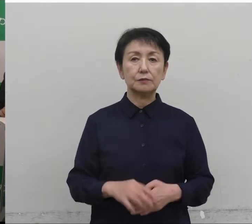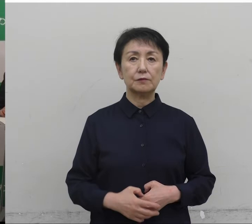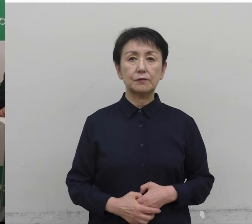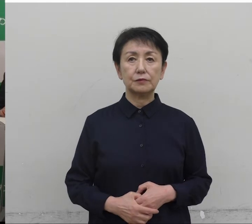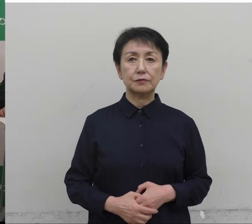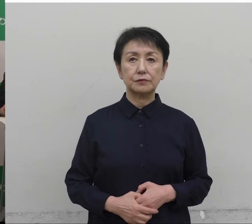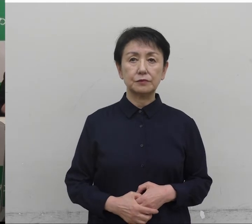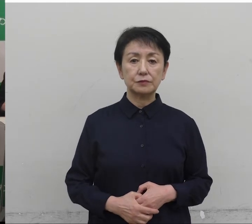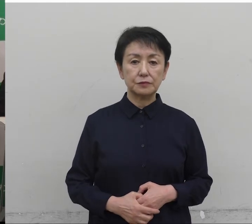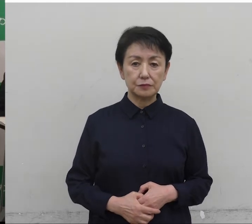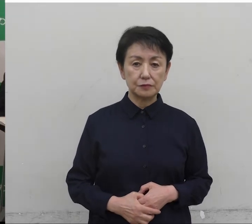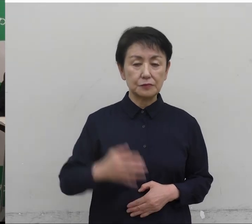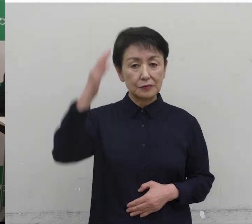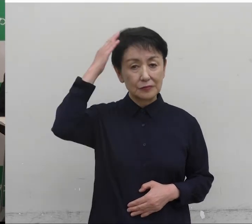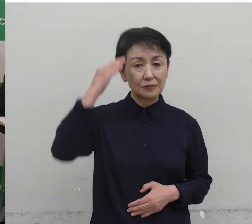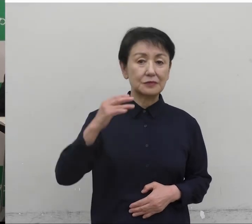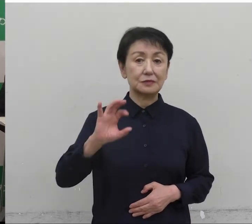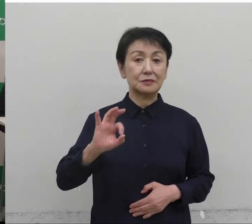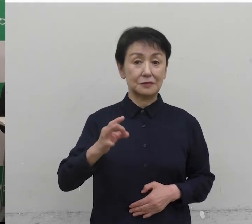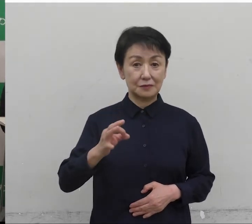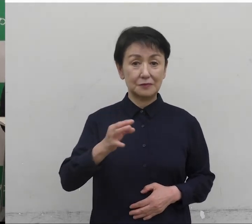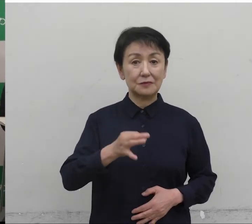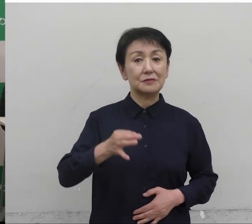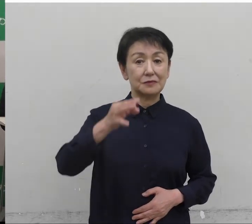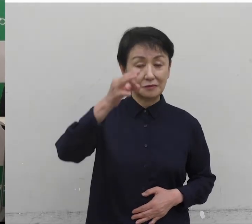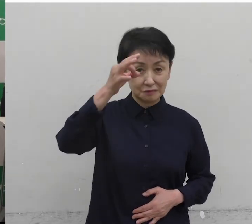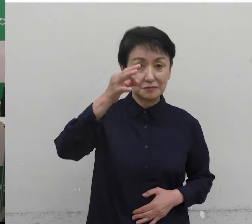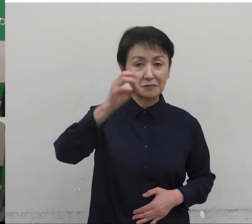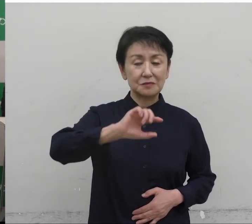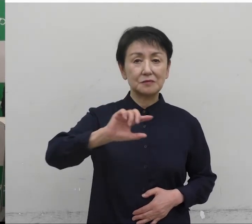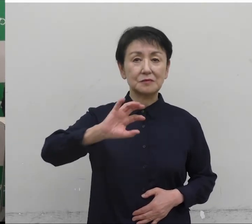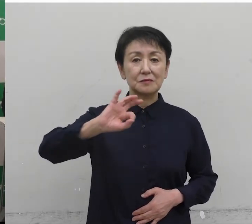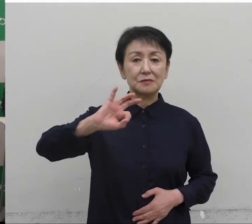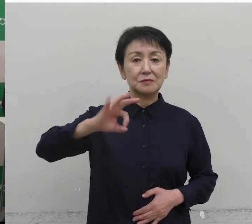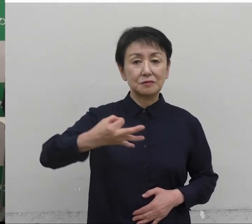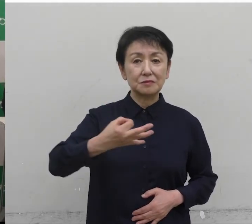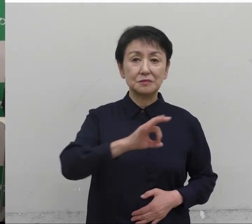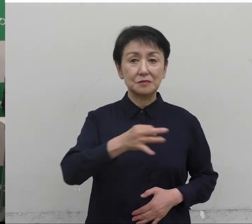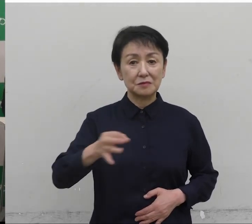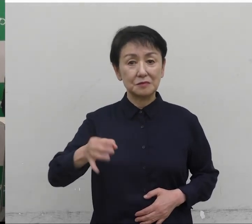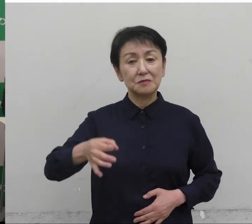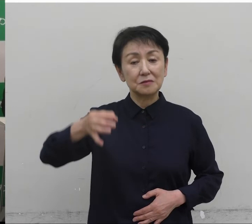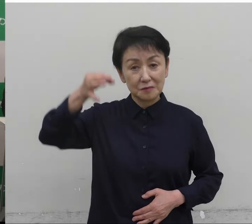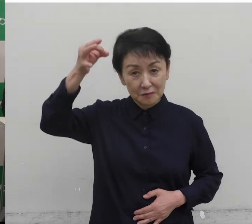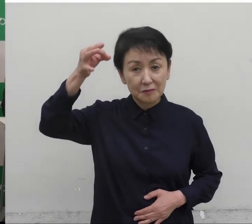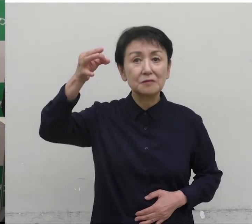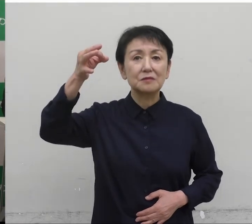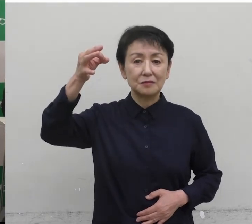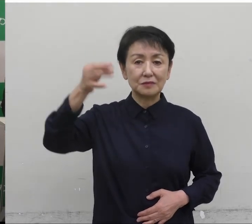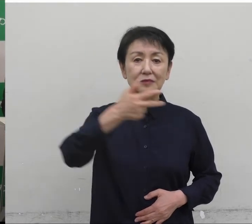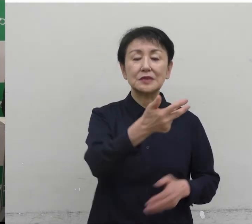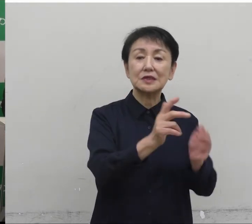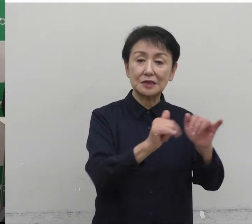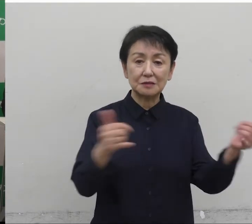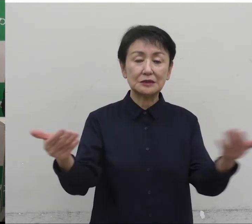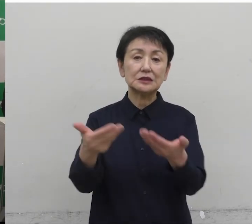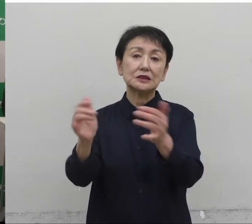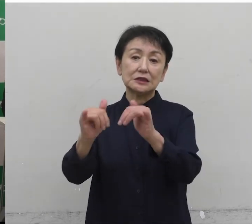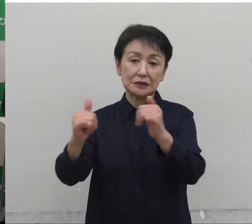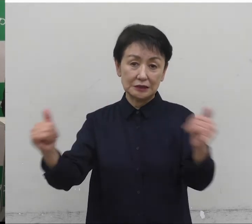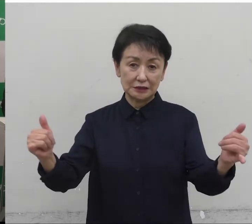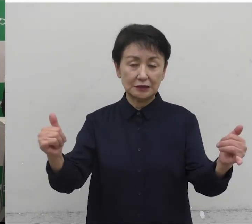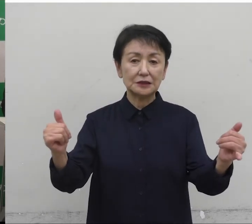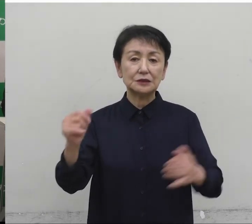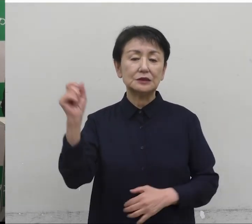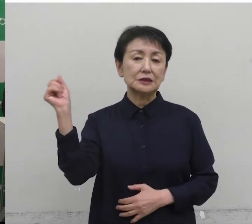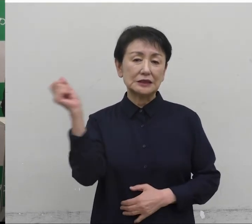原油価格、物価の高騰の影響を受けて、市民事業者に対する緊急的な支援策を盛り込んだ